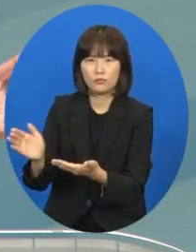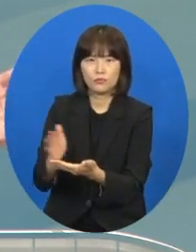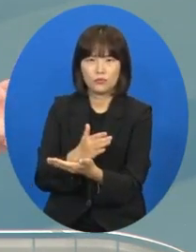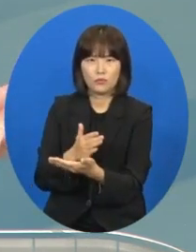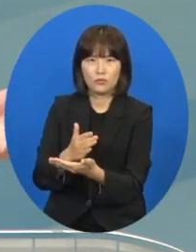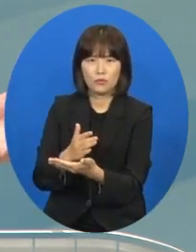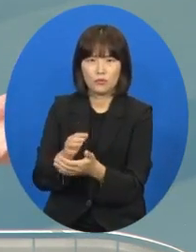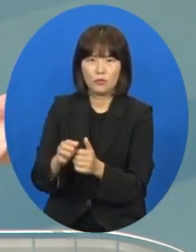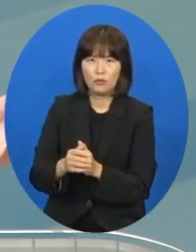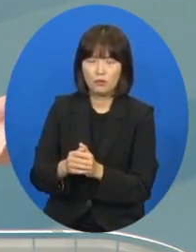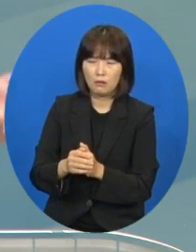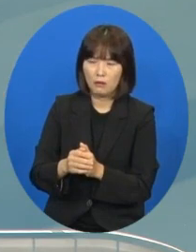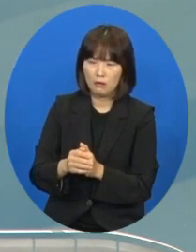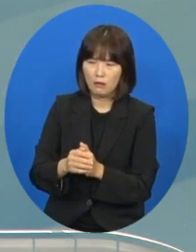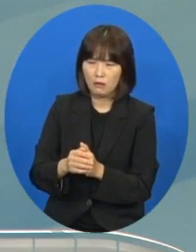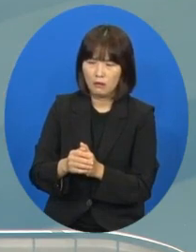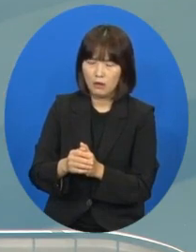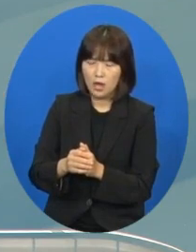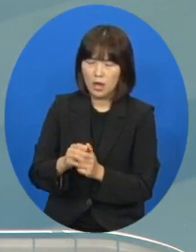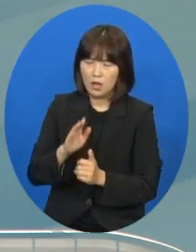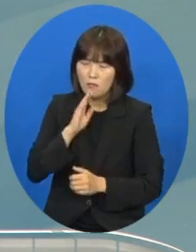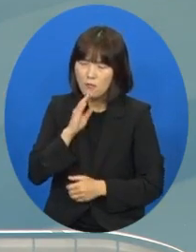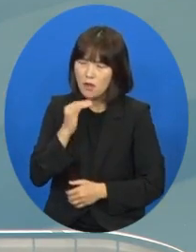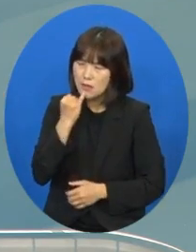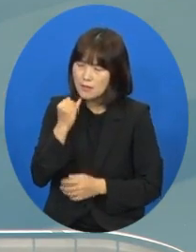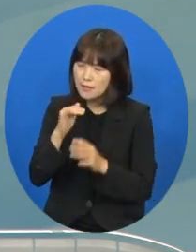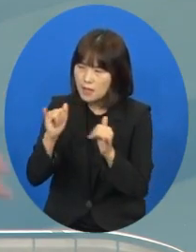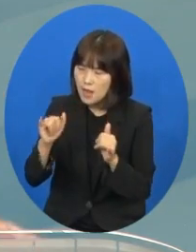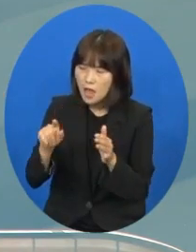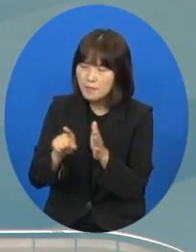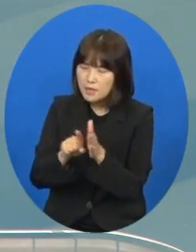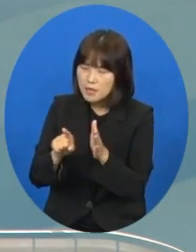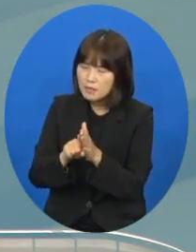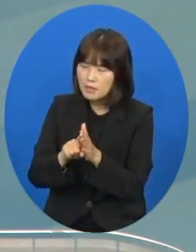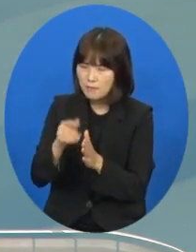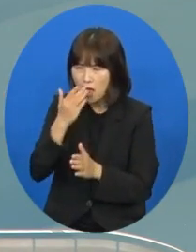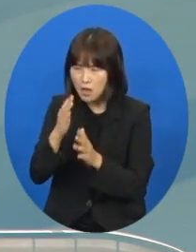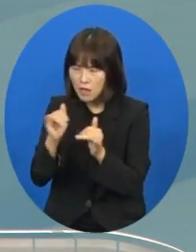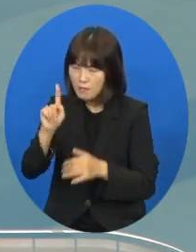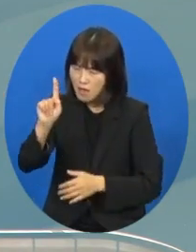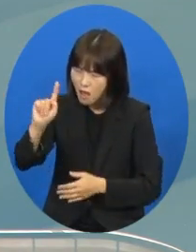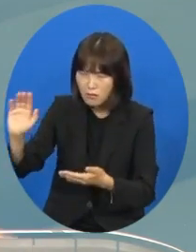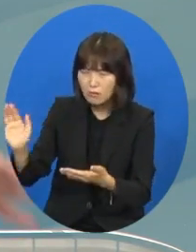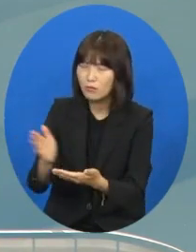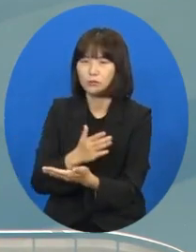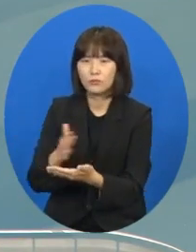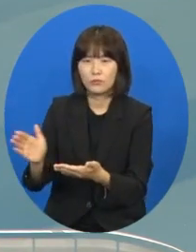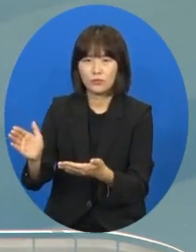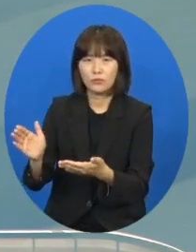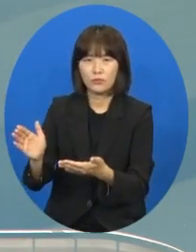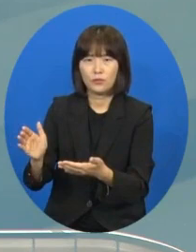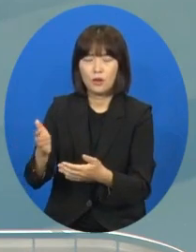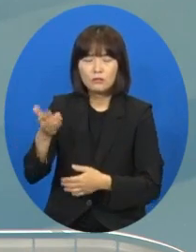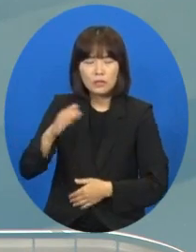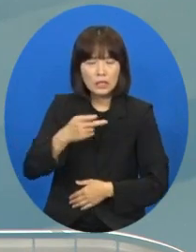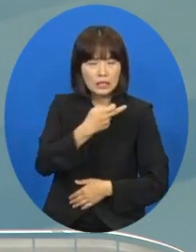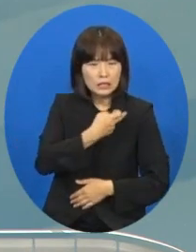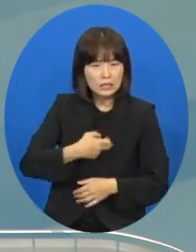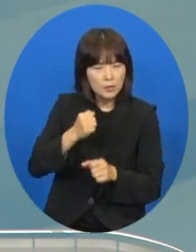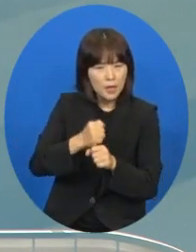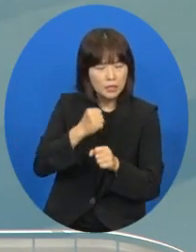아무리 살펴보아도 괜찮은 사람, 믿을 만한 사람 한 사람 없습니다. 그런데 제자 삼으라고